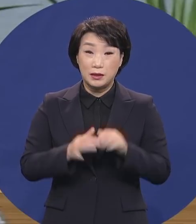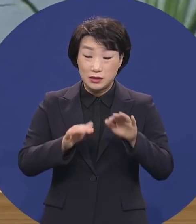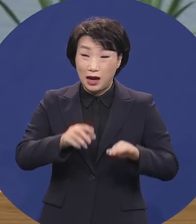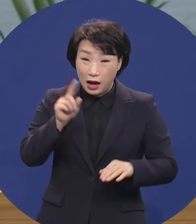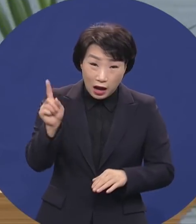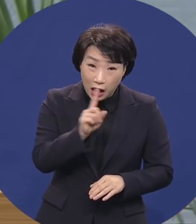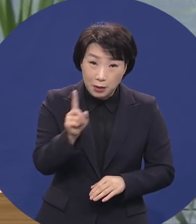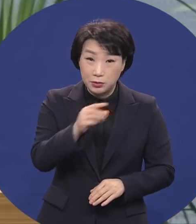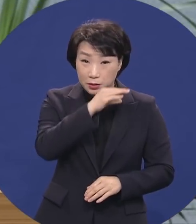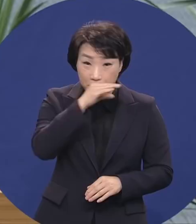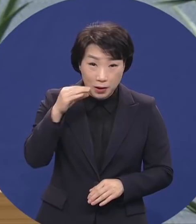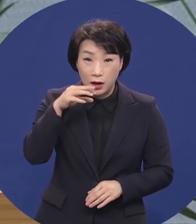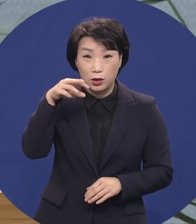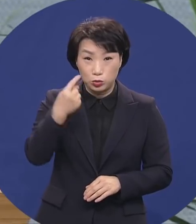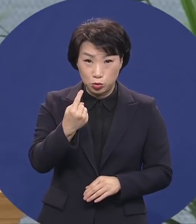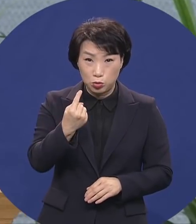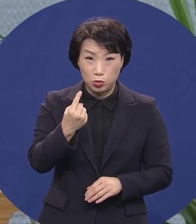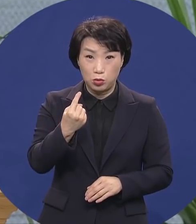아무리 옳은 것도